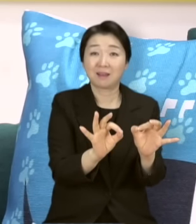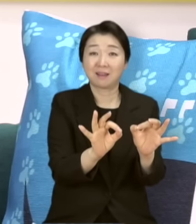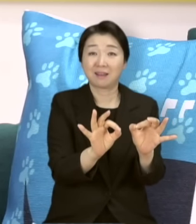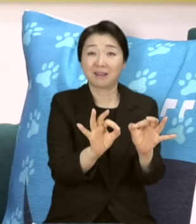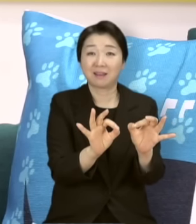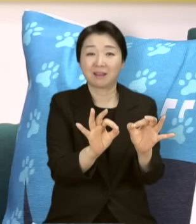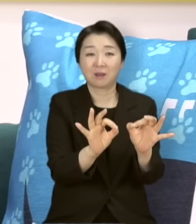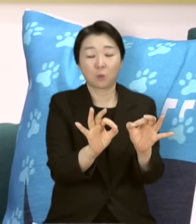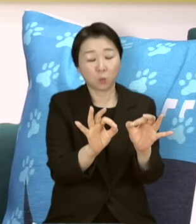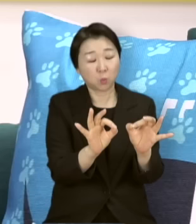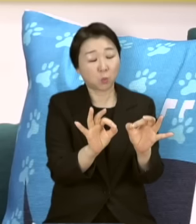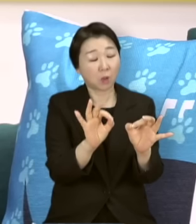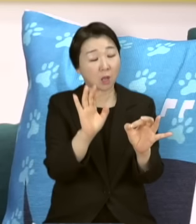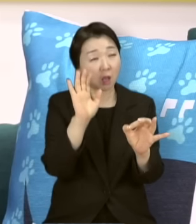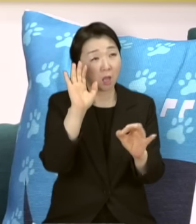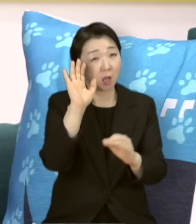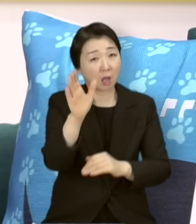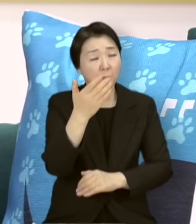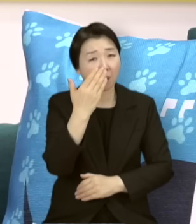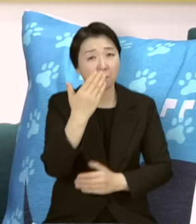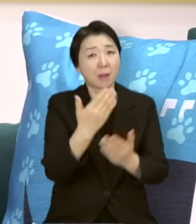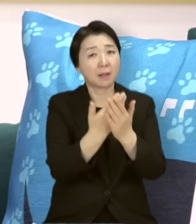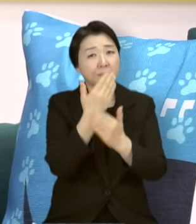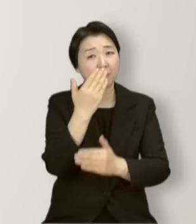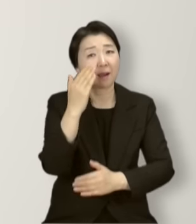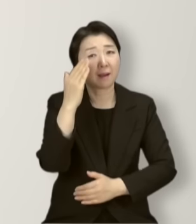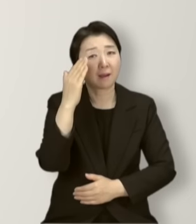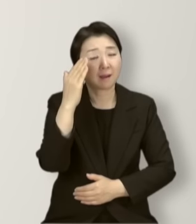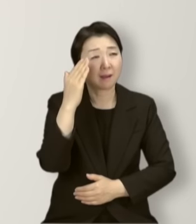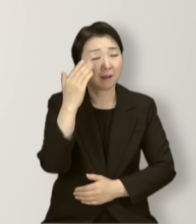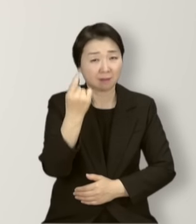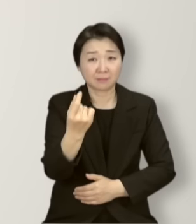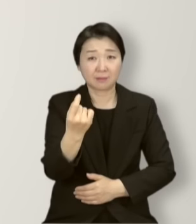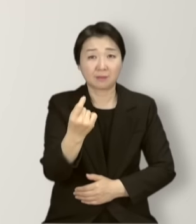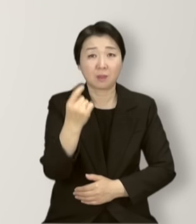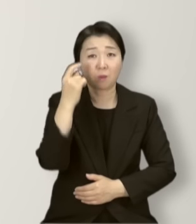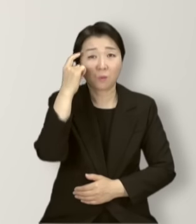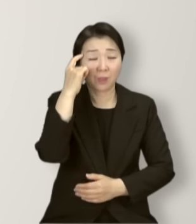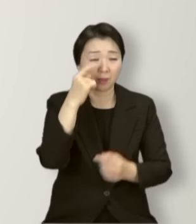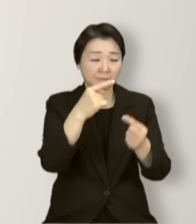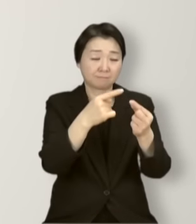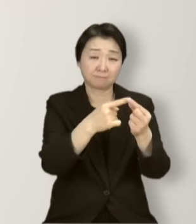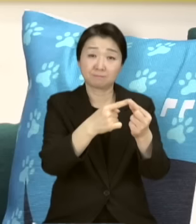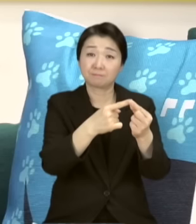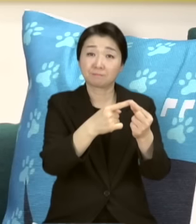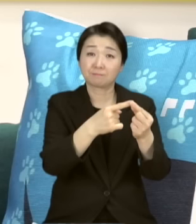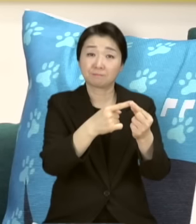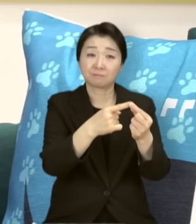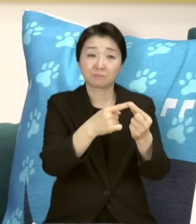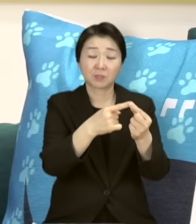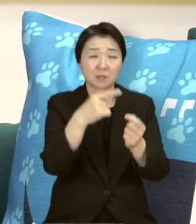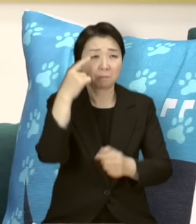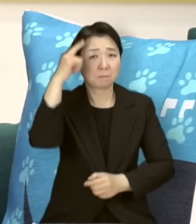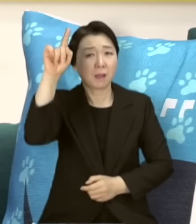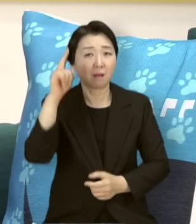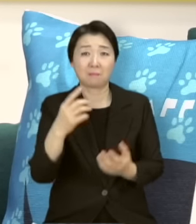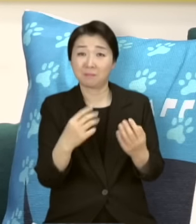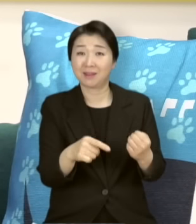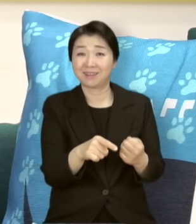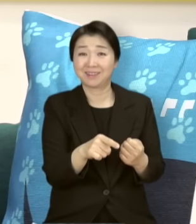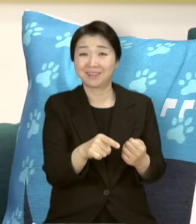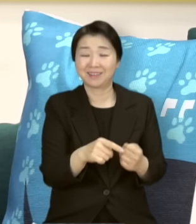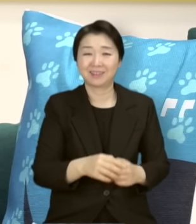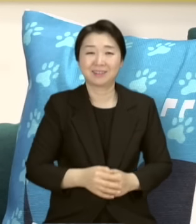상당히 가능성이 있는 세대라고 생각을 합니다. 아. 첫째는 상당히 창의적인 것 같아요.